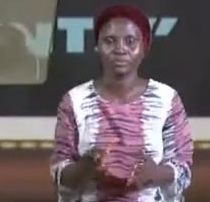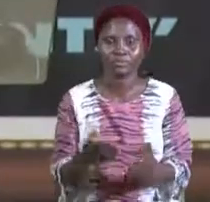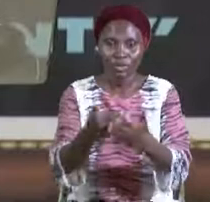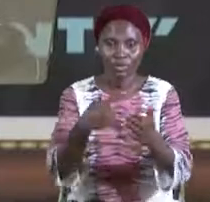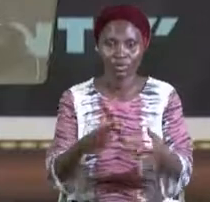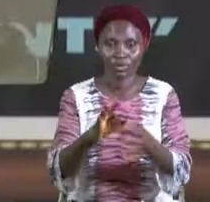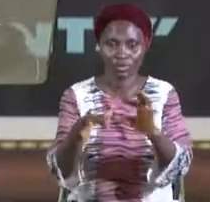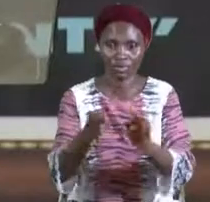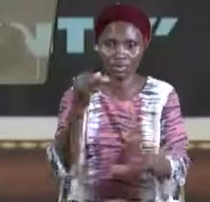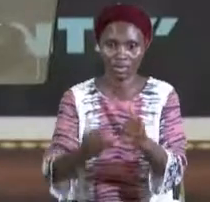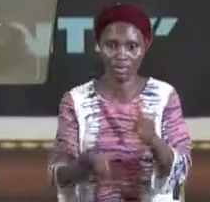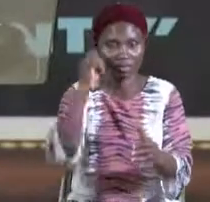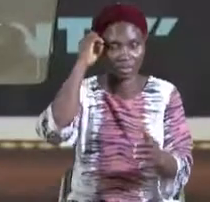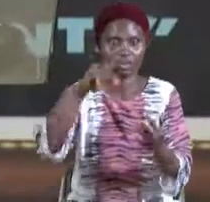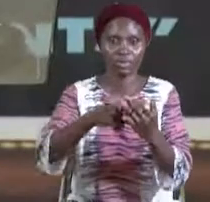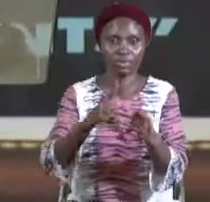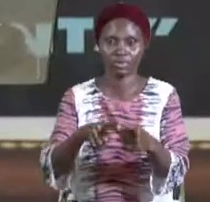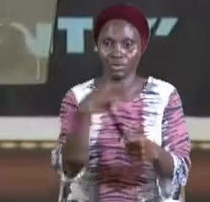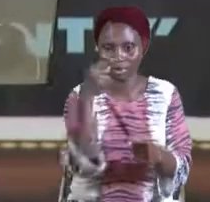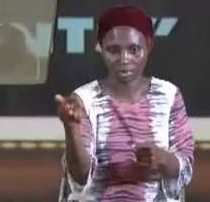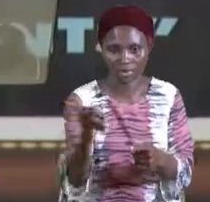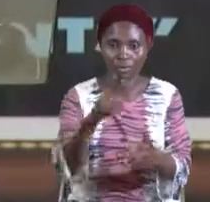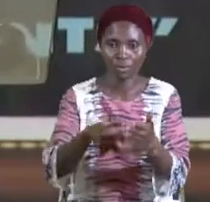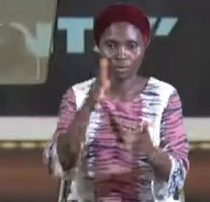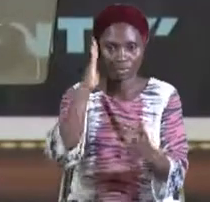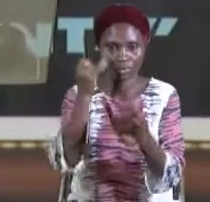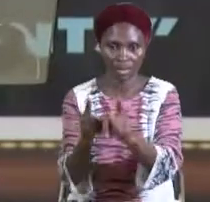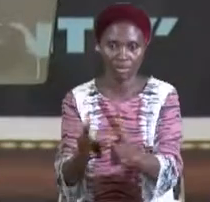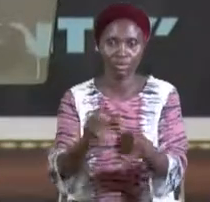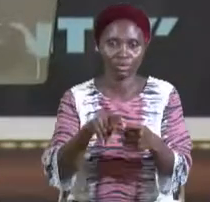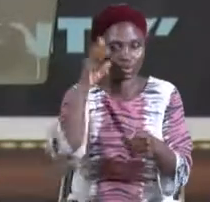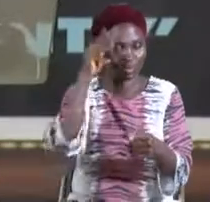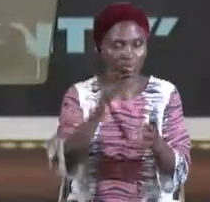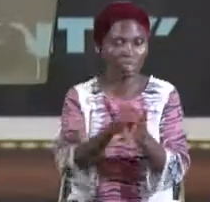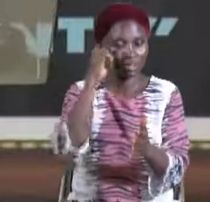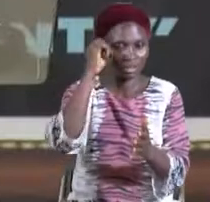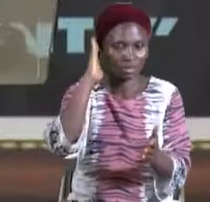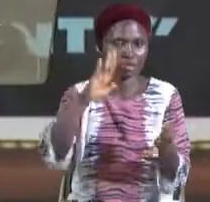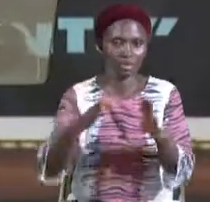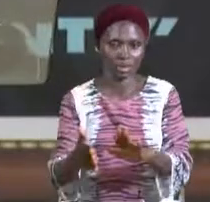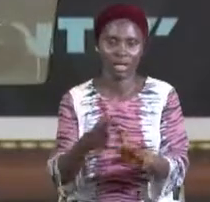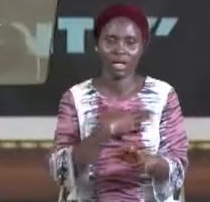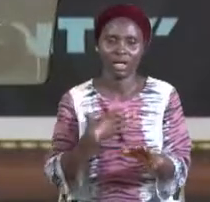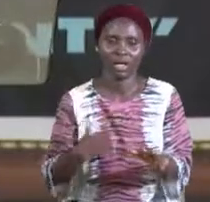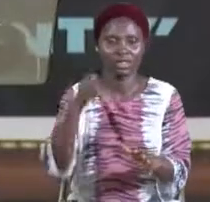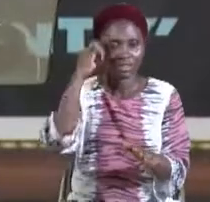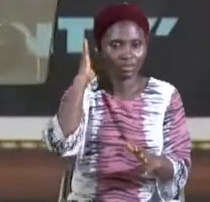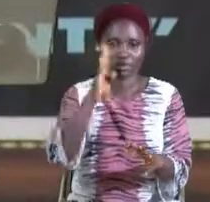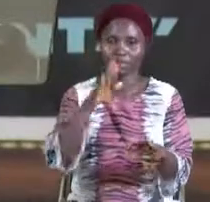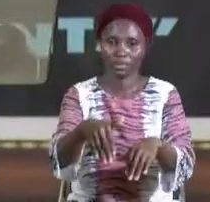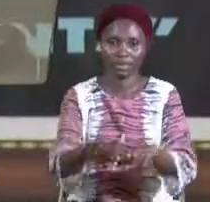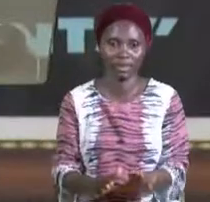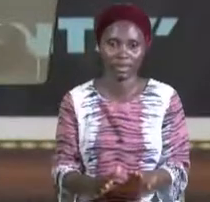fin, il a commencé à leur dire ce qui va lui arriver. Qu'il mourra et il sera